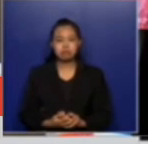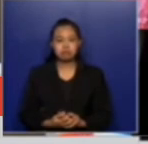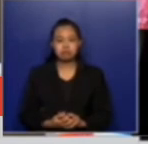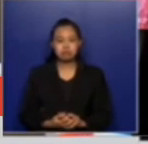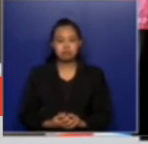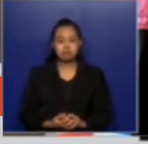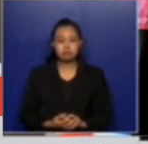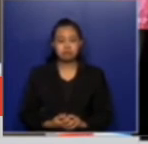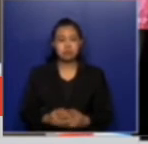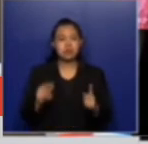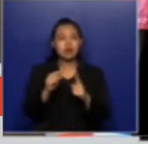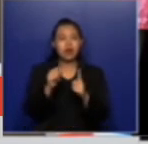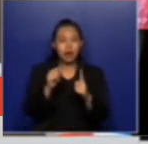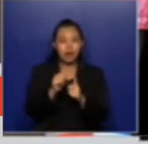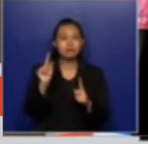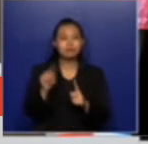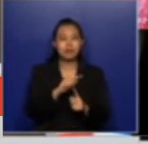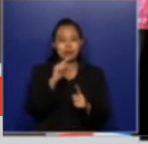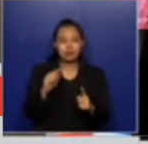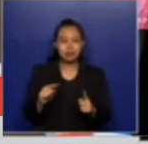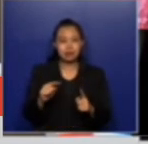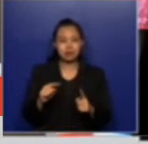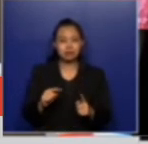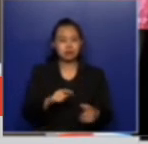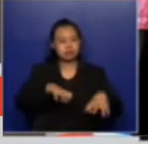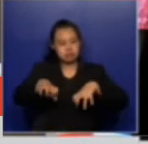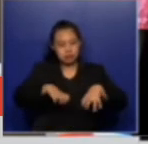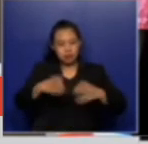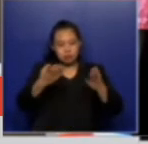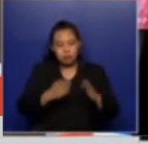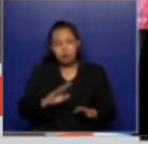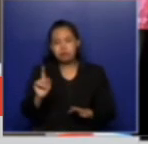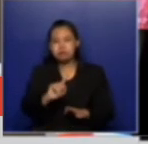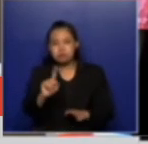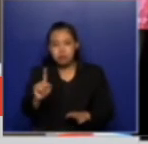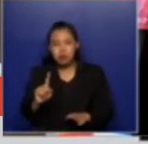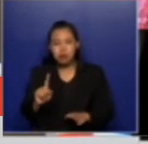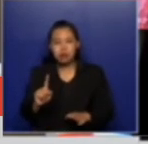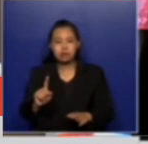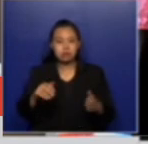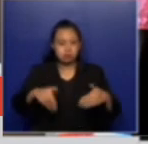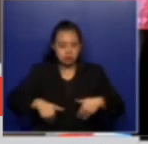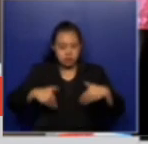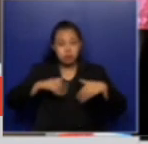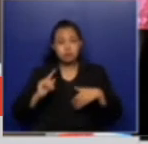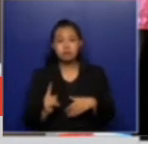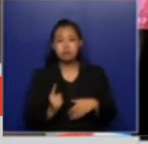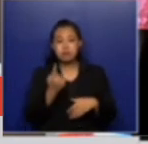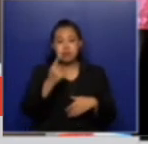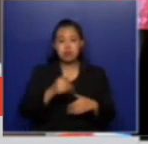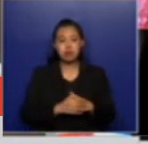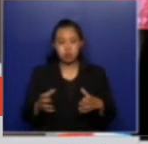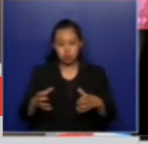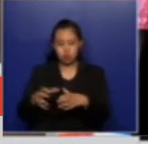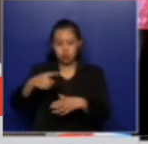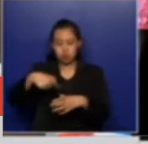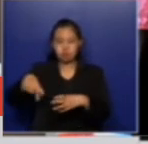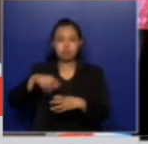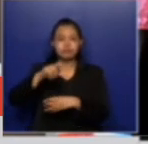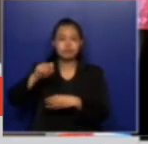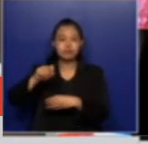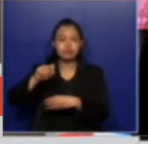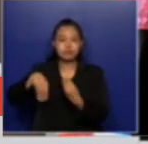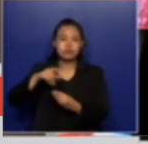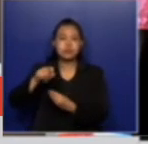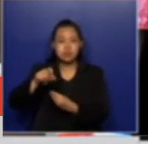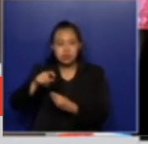ให้ว่าไอ้ New Normal นี่คือการบริหารแบบไหนหลังจากนี้ไปเนี่ยหรือจะปรับทีมเศรษฐกิจออกหาคนใหม่เข้ามา New Normal หรือเปล่า